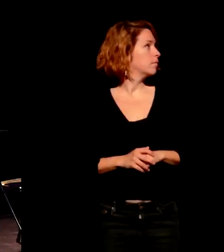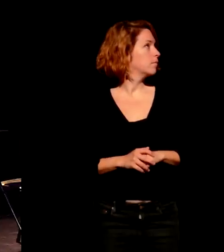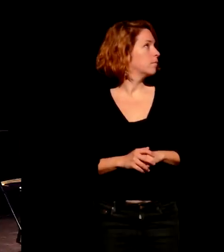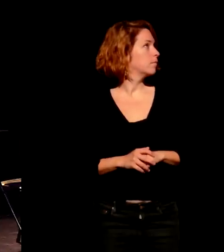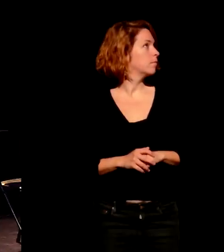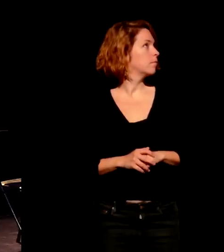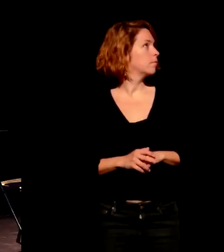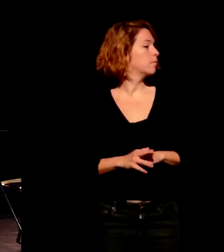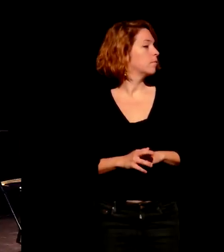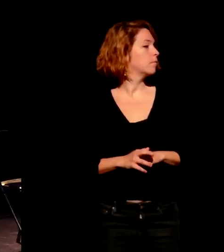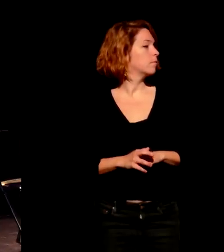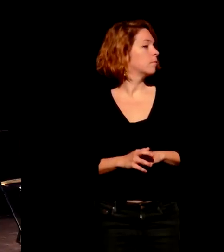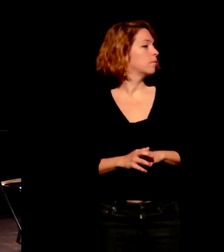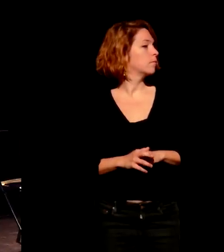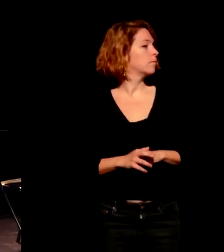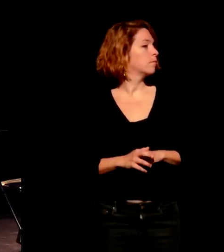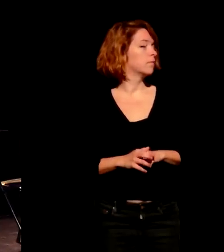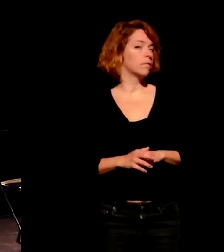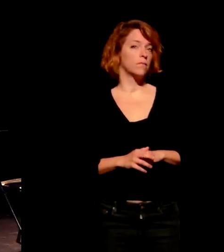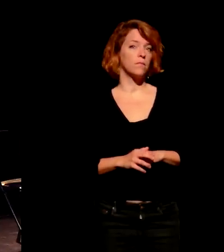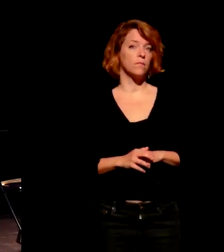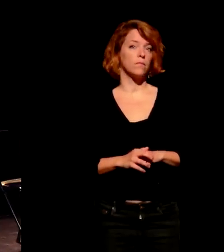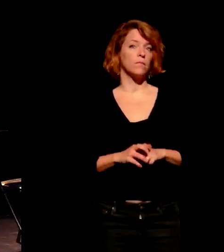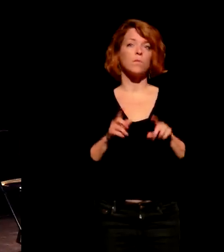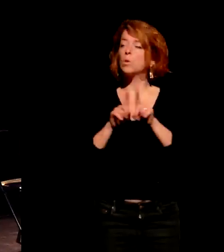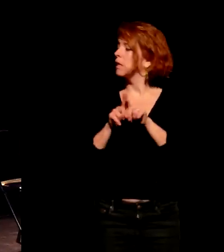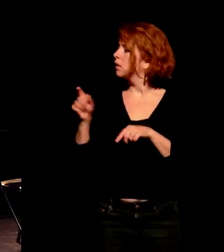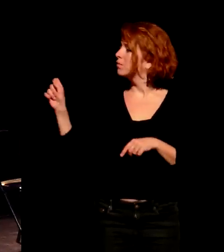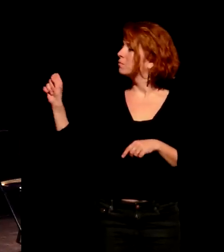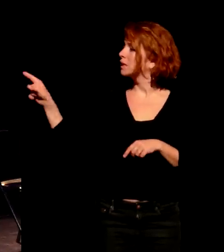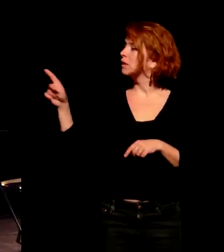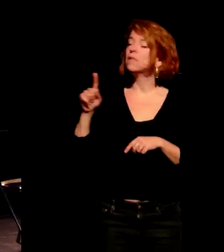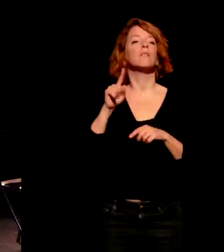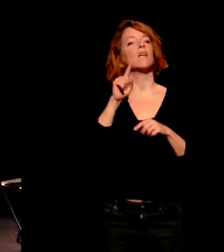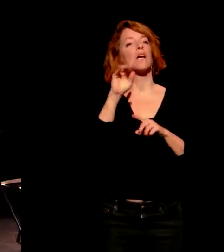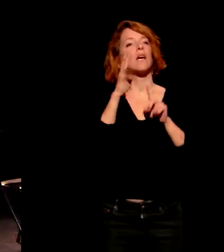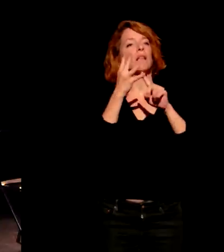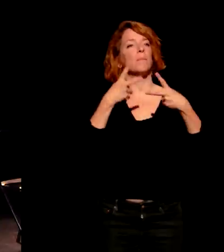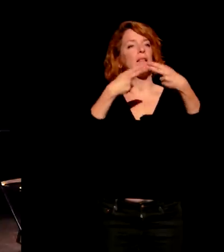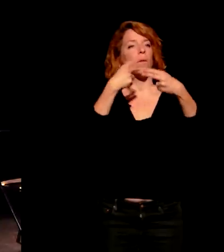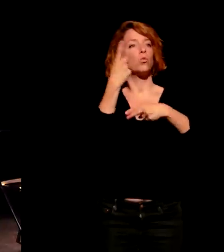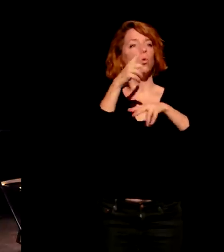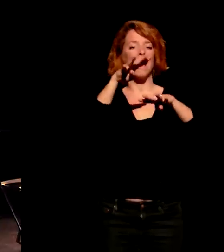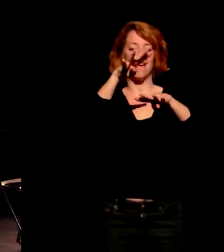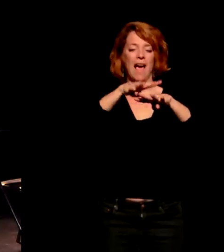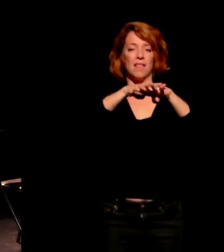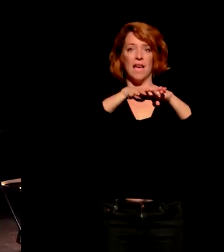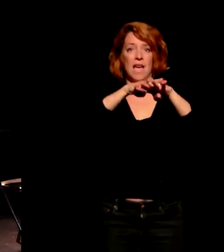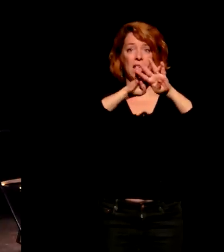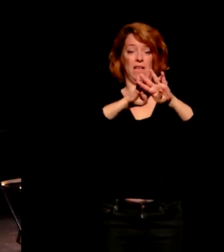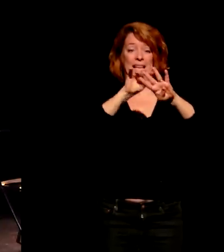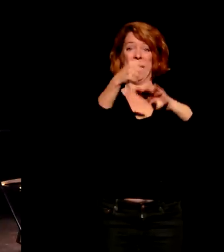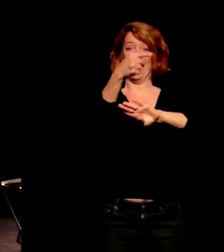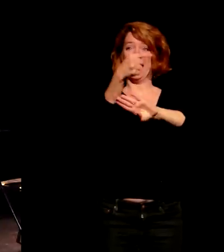Et dans la péjoration, il y a aussi la façon de toujours tout montrer en négatif. Dans les quartiers, c'est toujours négatif. Et pire, quand